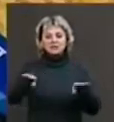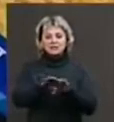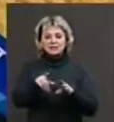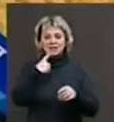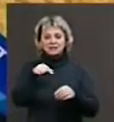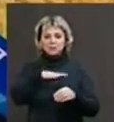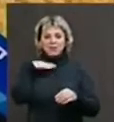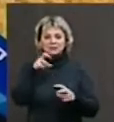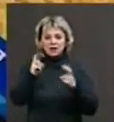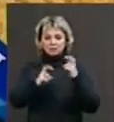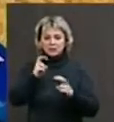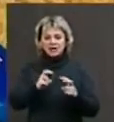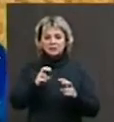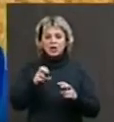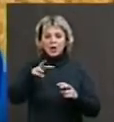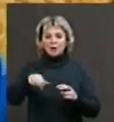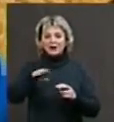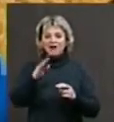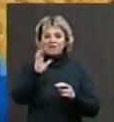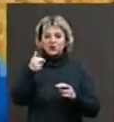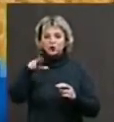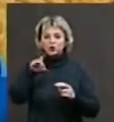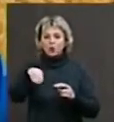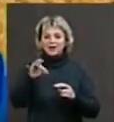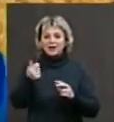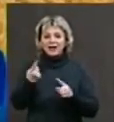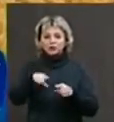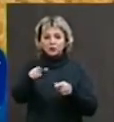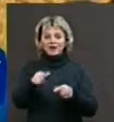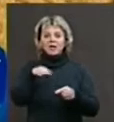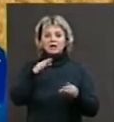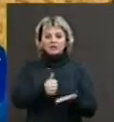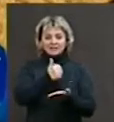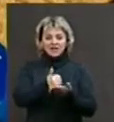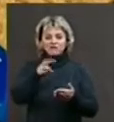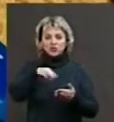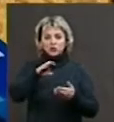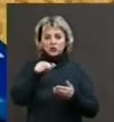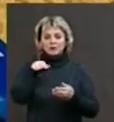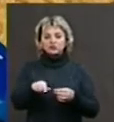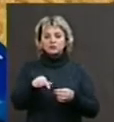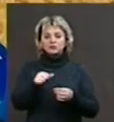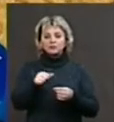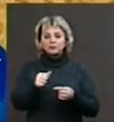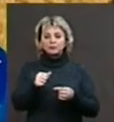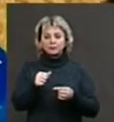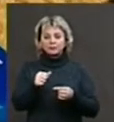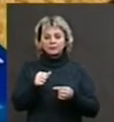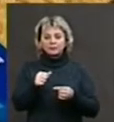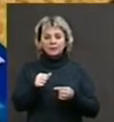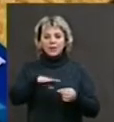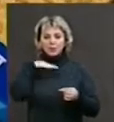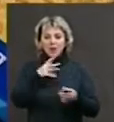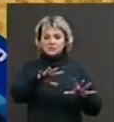с мясокомбинатом. МПК «Виктория» возглавляет Морож Сергей Викторович. Ну, с ними я тесно работаю.